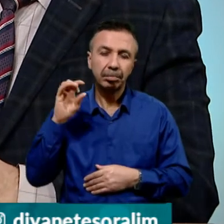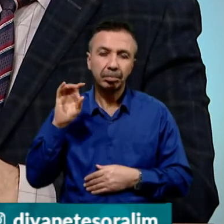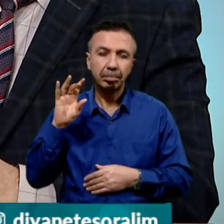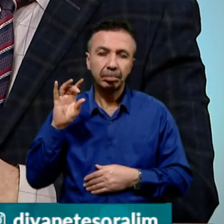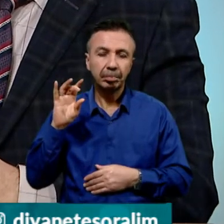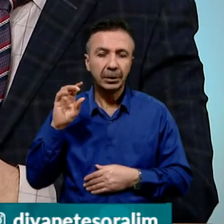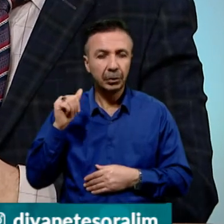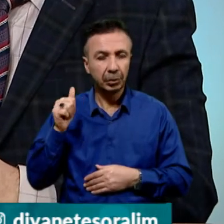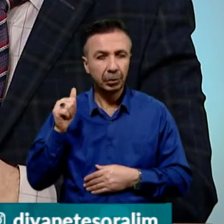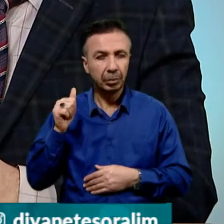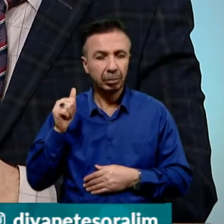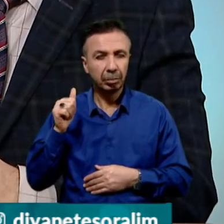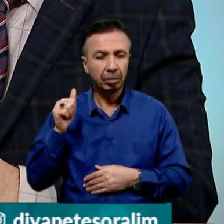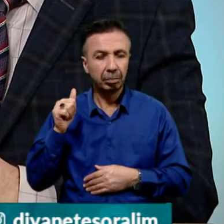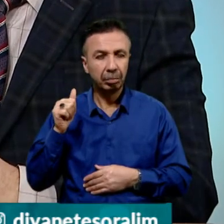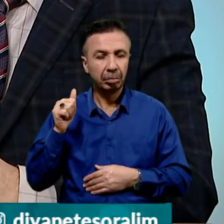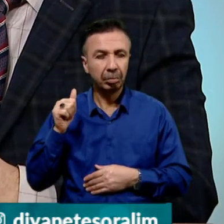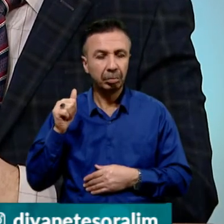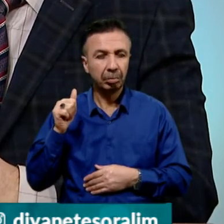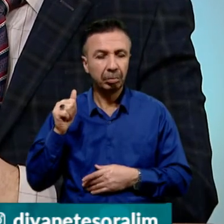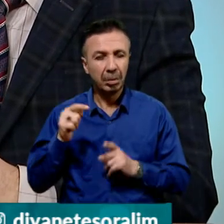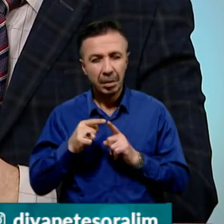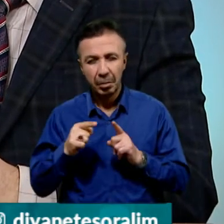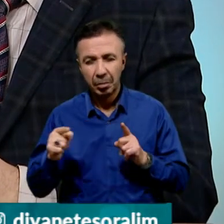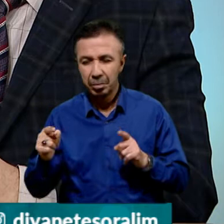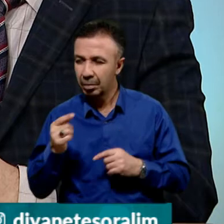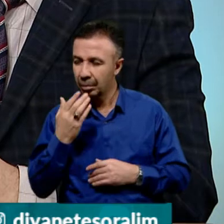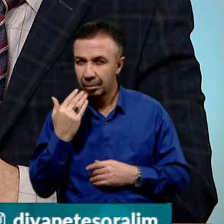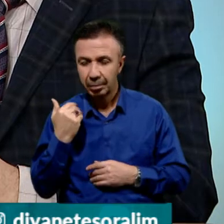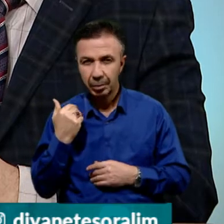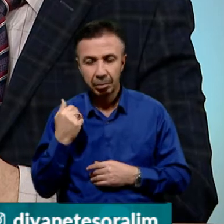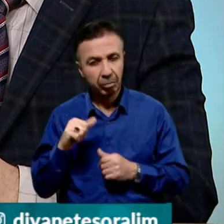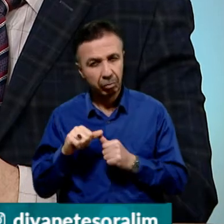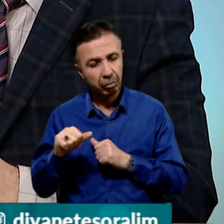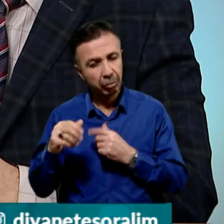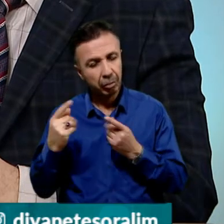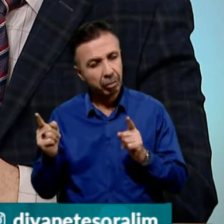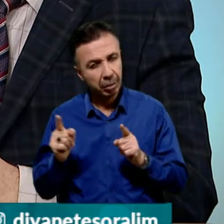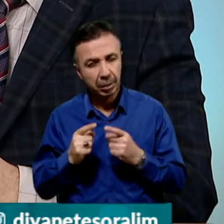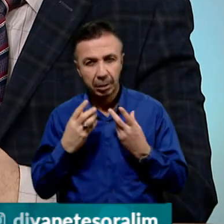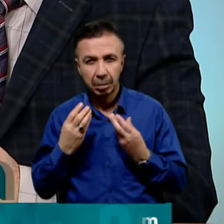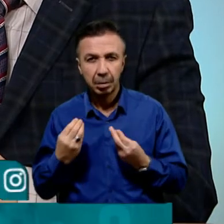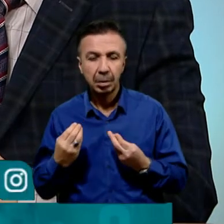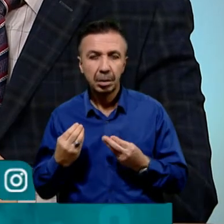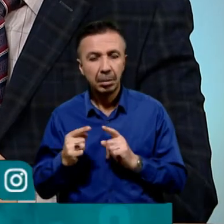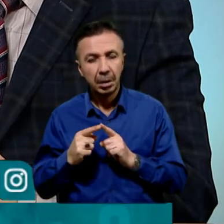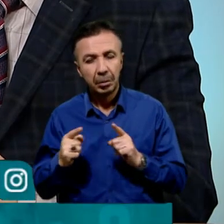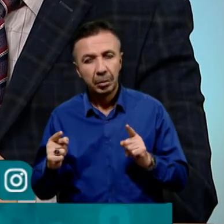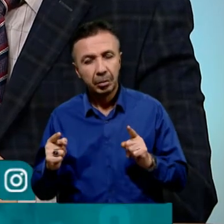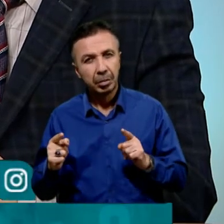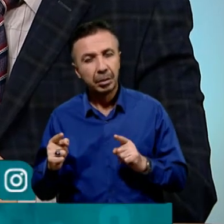kullandı ama tabii doğru Yok, değil öyle herhalde, değil bir mi? 15 gün belli bir süre yok. Yani bu uzun da olur, kısa da olur. Belli bir süre